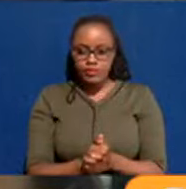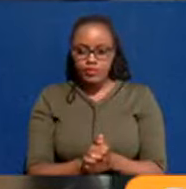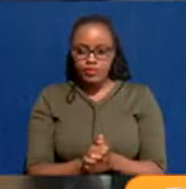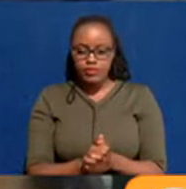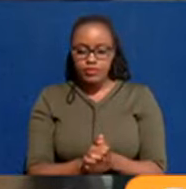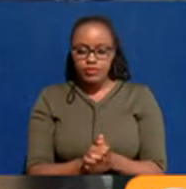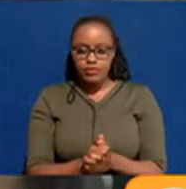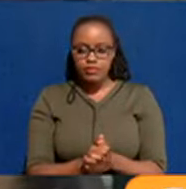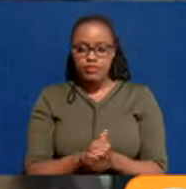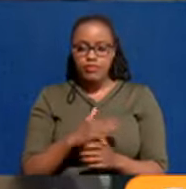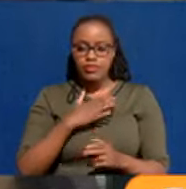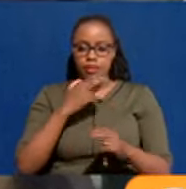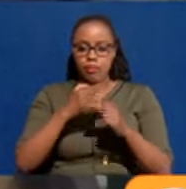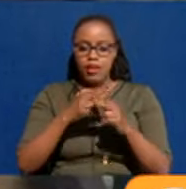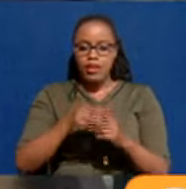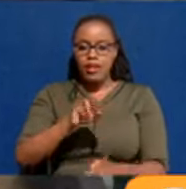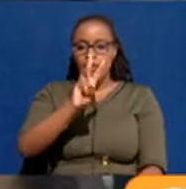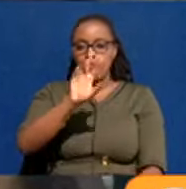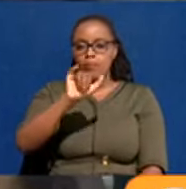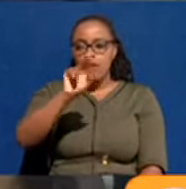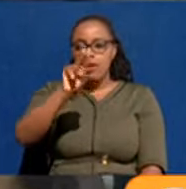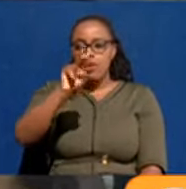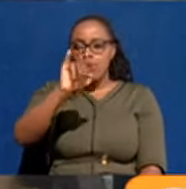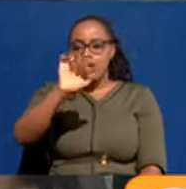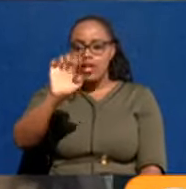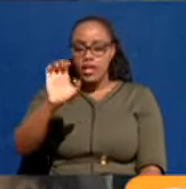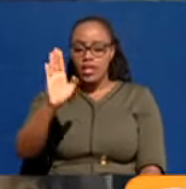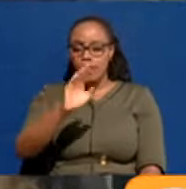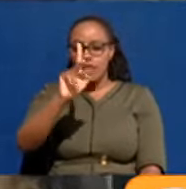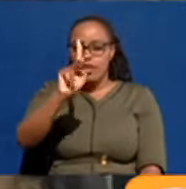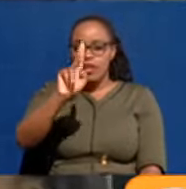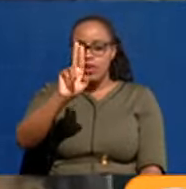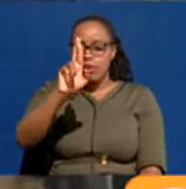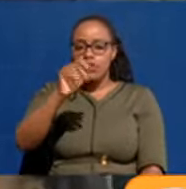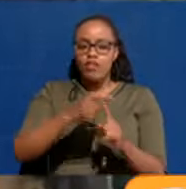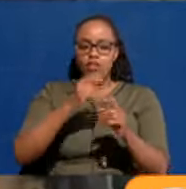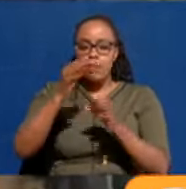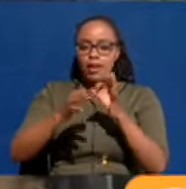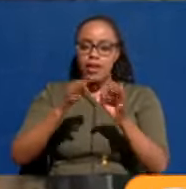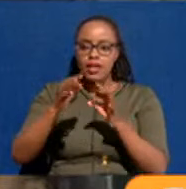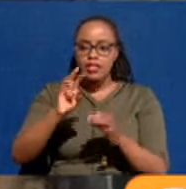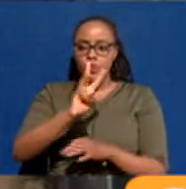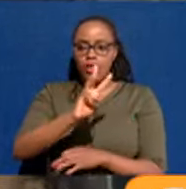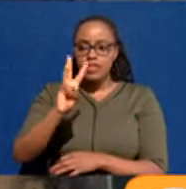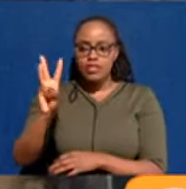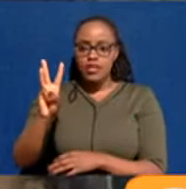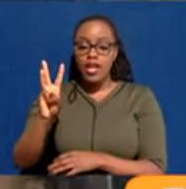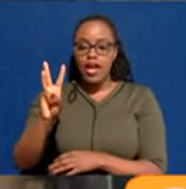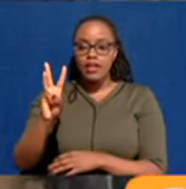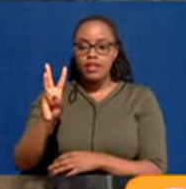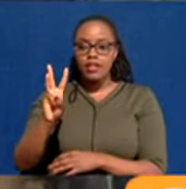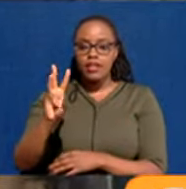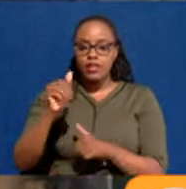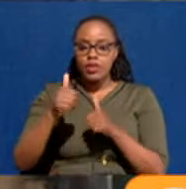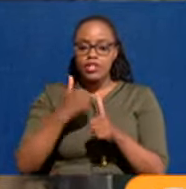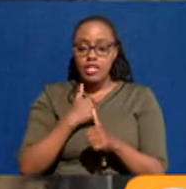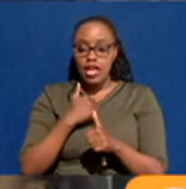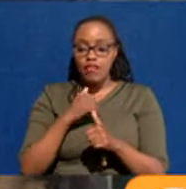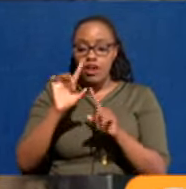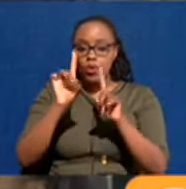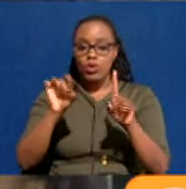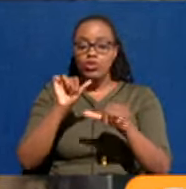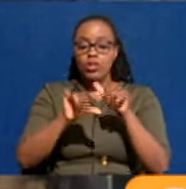Bina ituwa Wini Kuria. Kutoka Mbakasi West. Jambo yangu ni